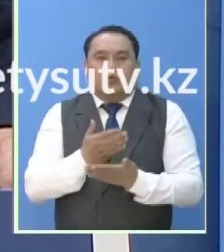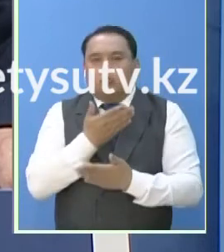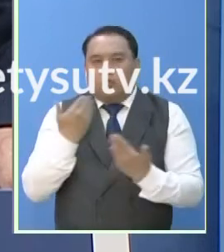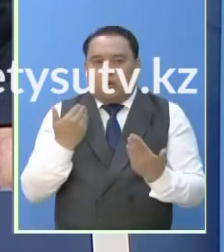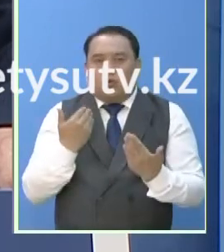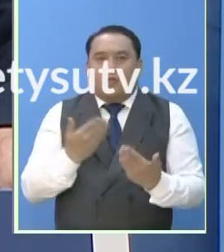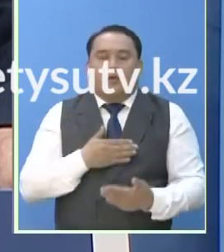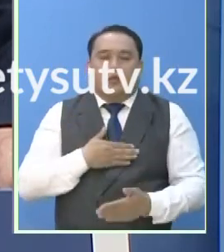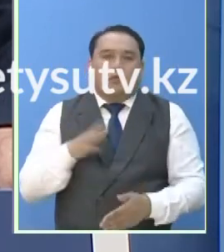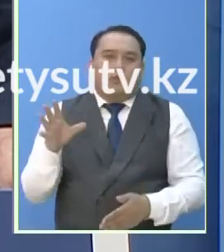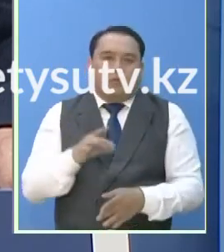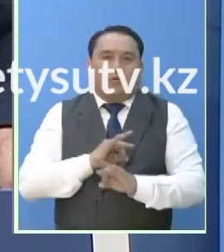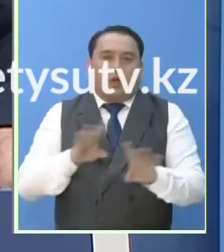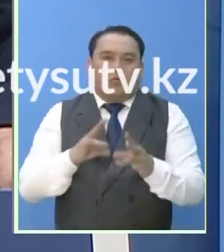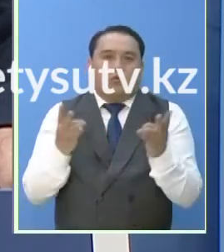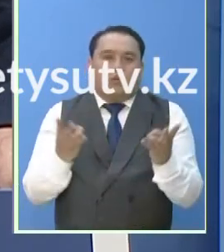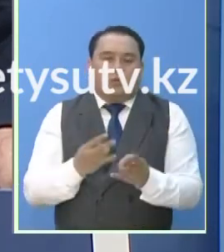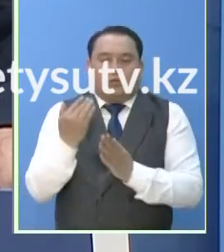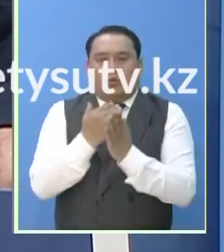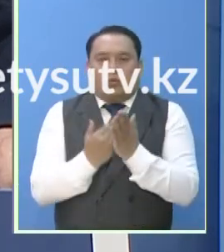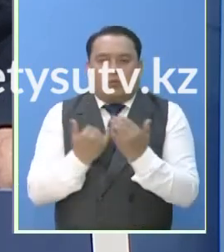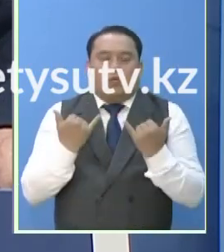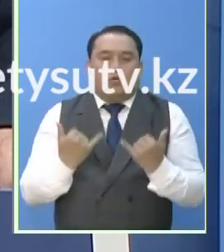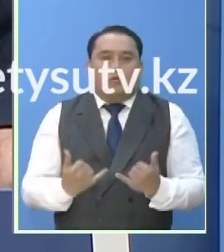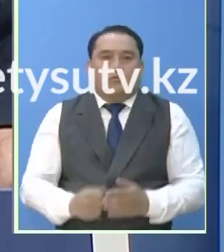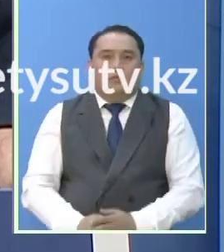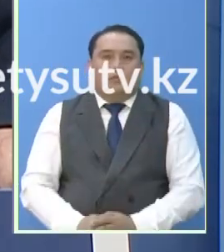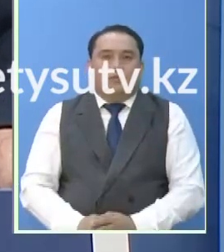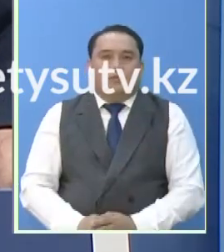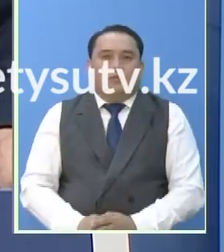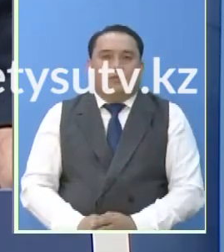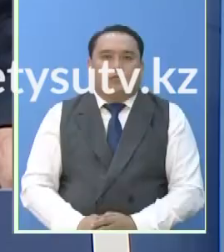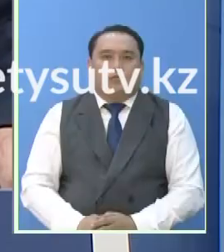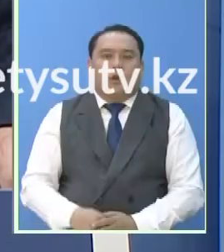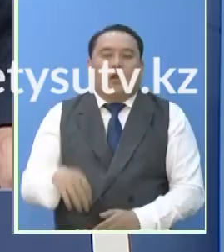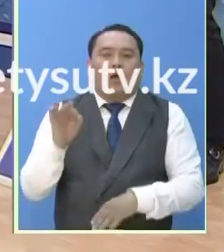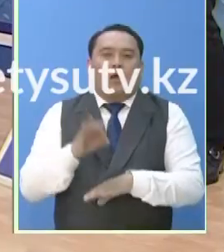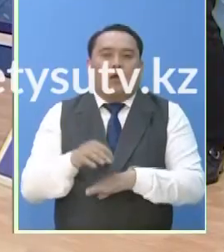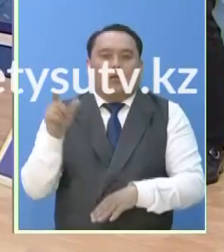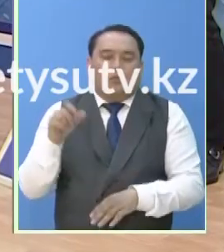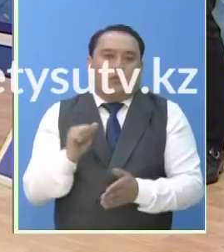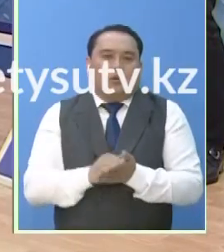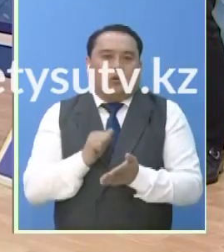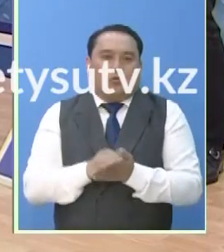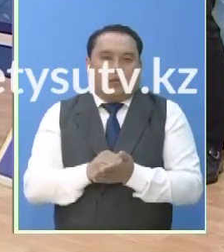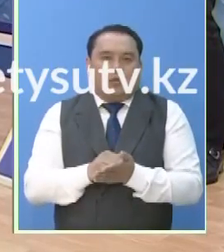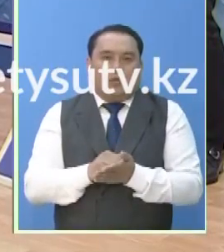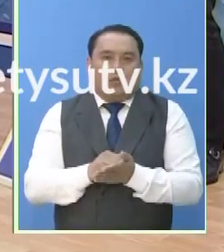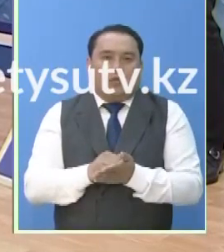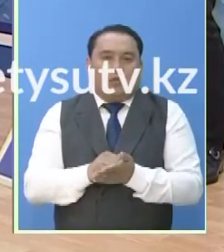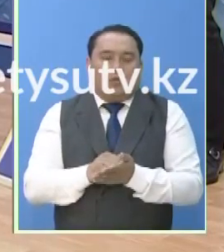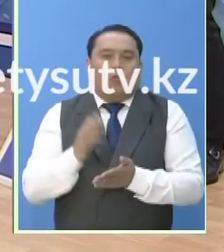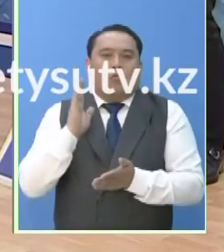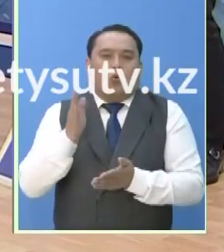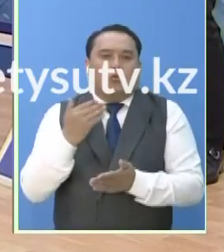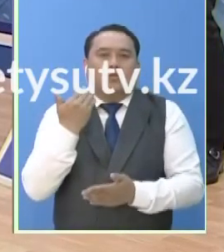баарын жанагы ошол жерде айтып отуруу керек. Өзү кесте боюнча жанагы жасалган. Одан кийин жанагы адамдын жанагы төл кужаты. Негизсеңиздер эртең мунун